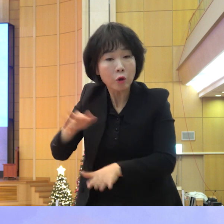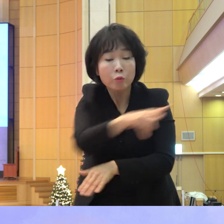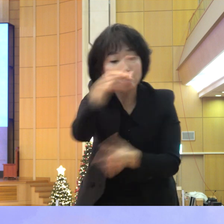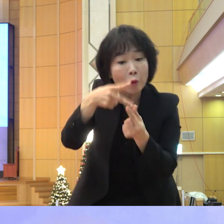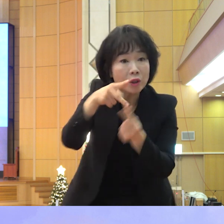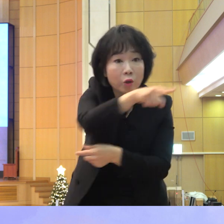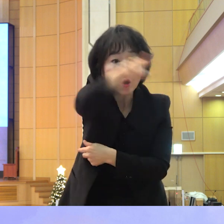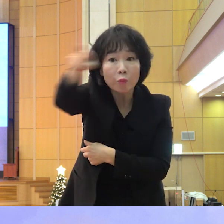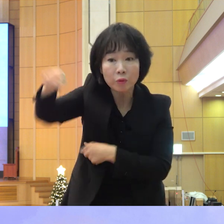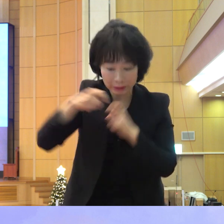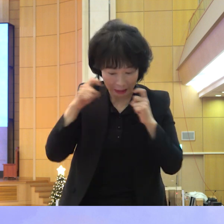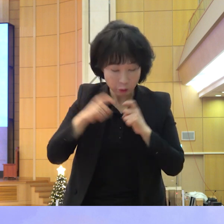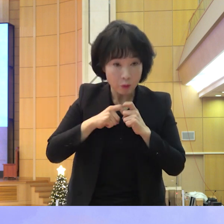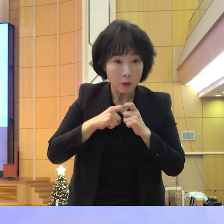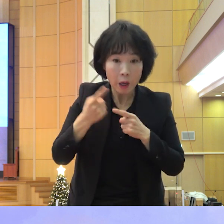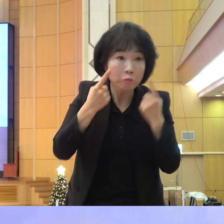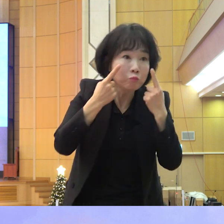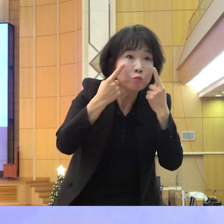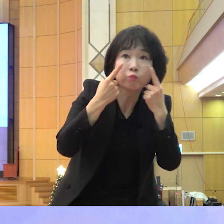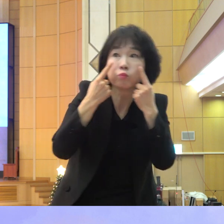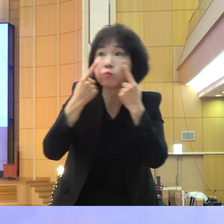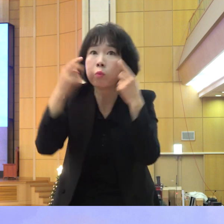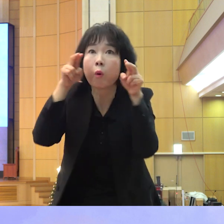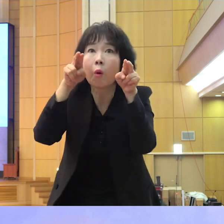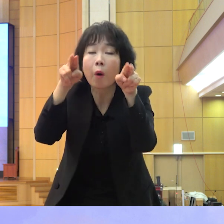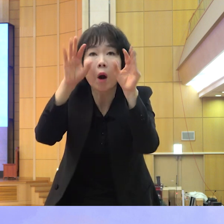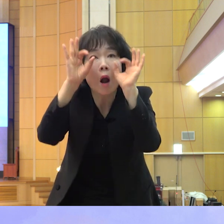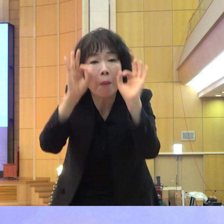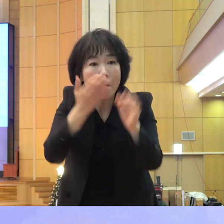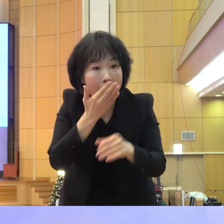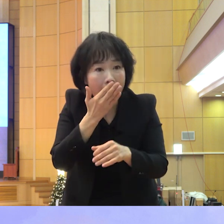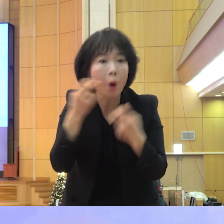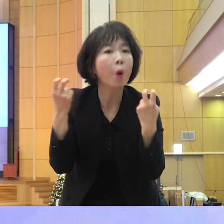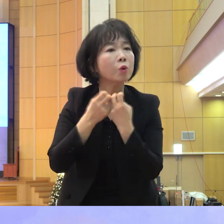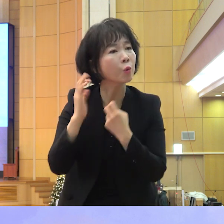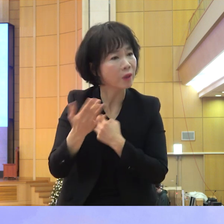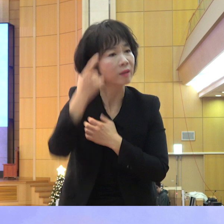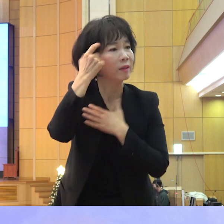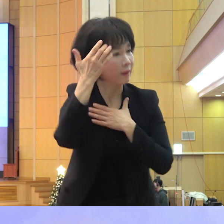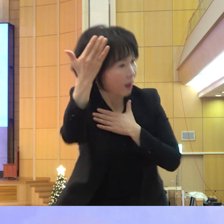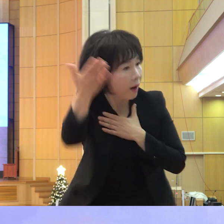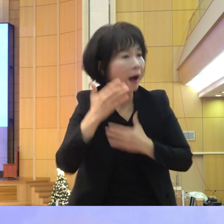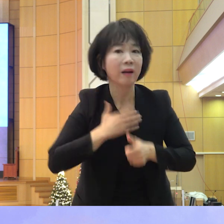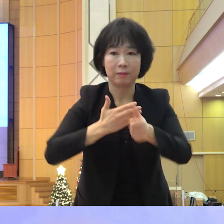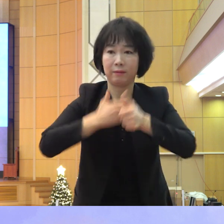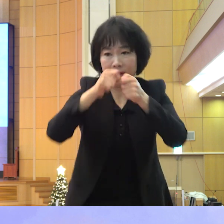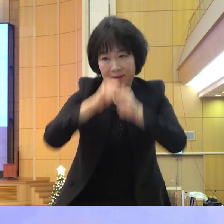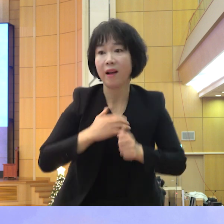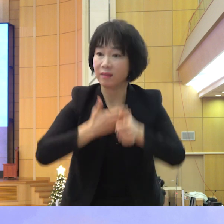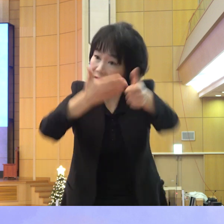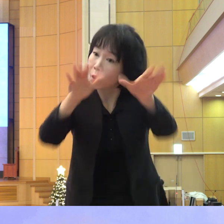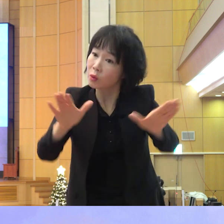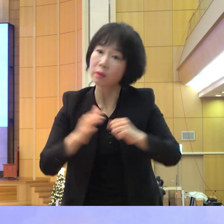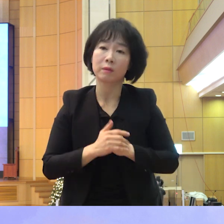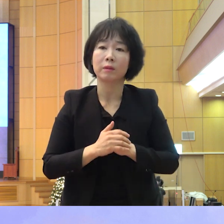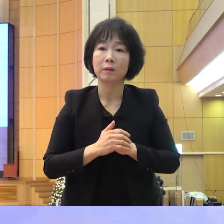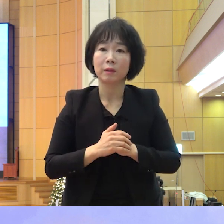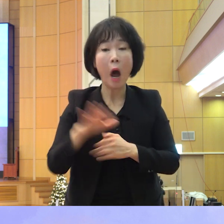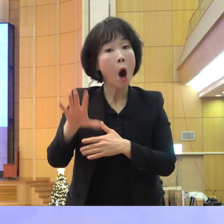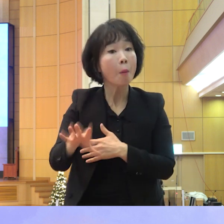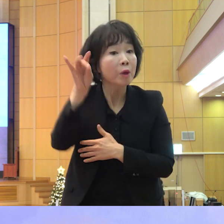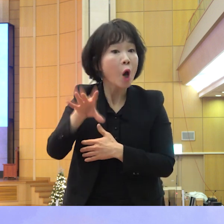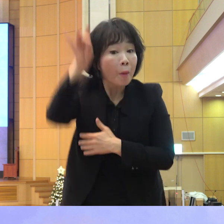보는가? 그 결과는 어떻게 되는가? 이렇게 해서 오늘 말씀을 마치려고 합니다. 그러면